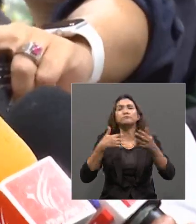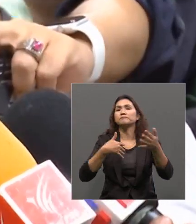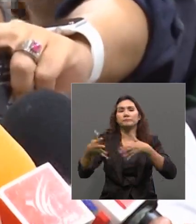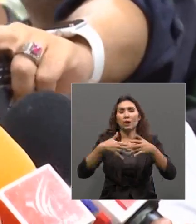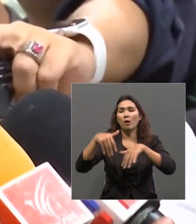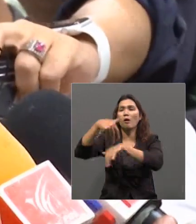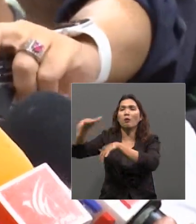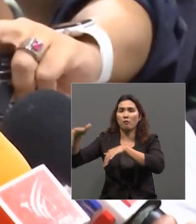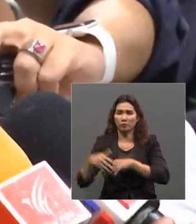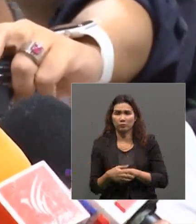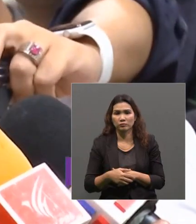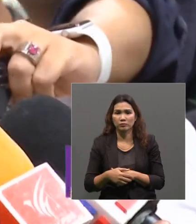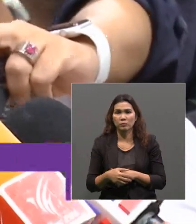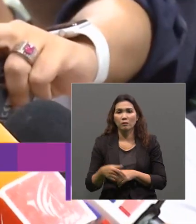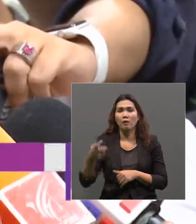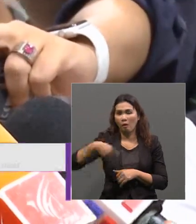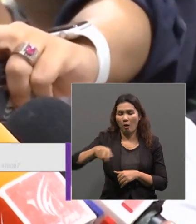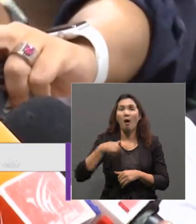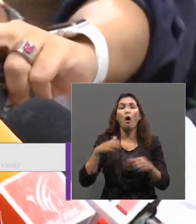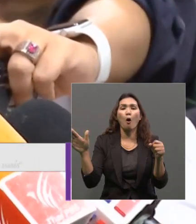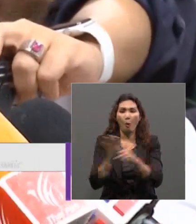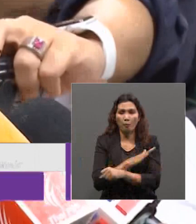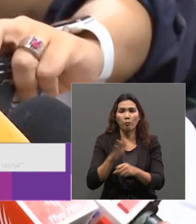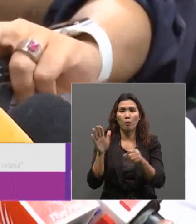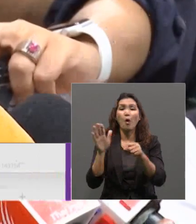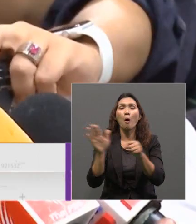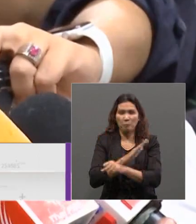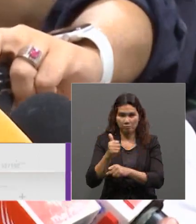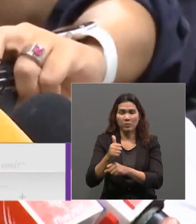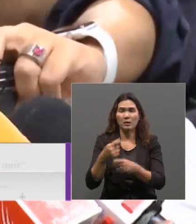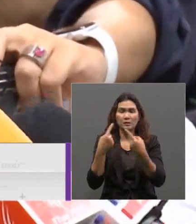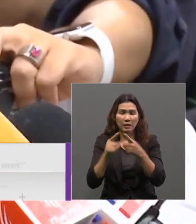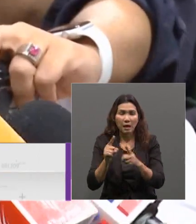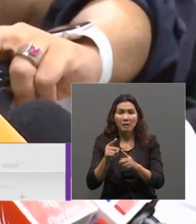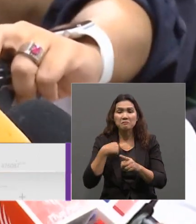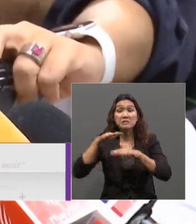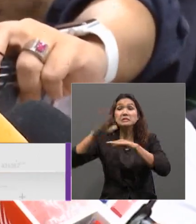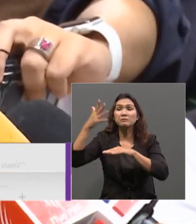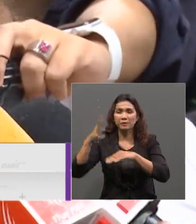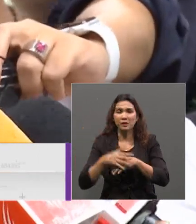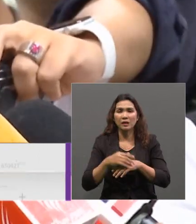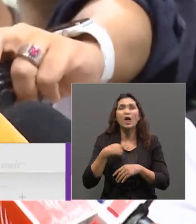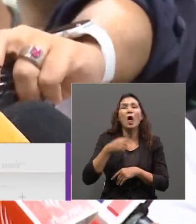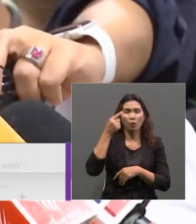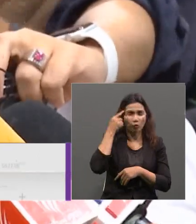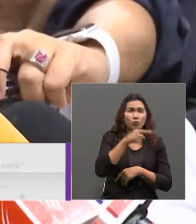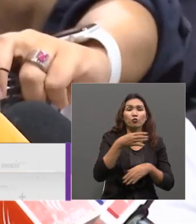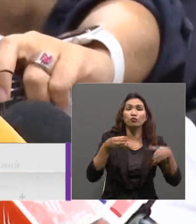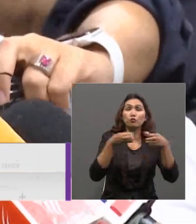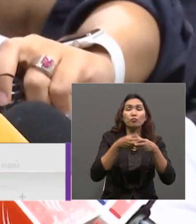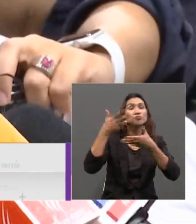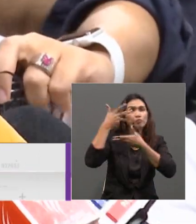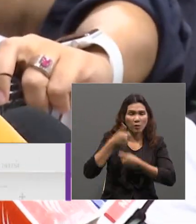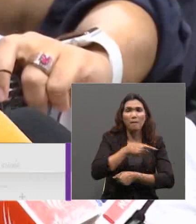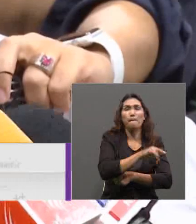ของเรามาครบแต่ว่าครบยังไงมันก็ไม่เกินแต่ว่าก็ได้ทราบเป็นข่าวดีอยู่ว่าอย่างน้อยประชาธิปัตย์ก็คงมาร่